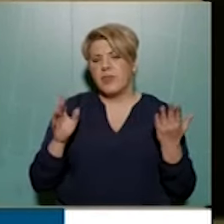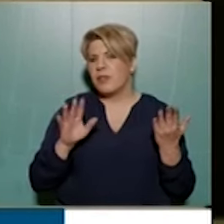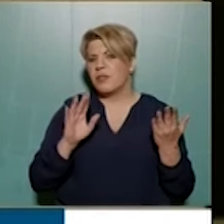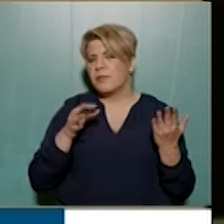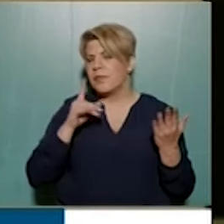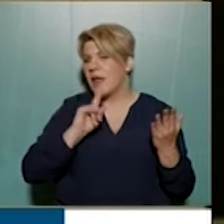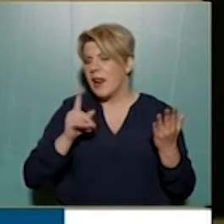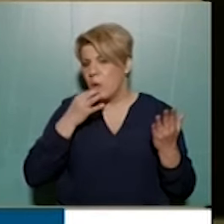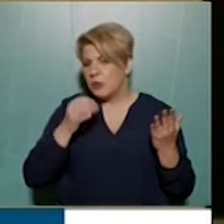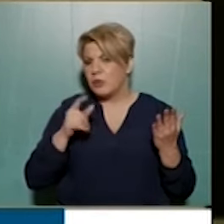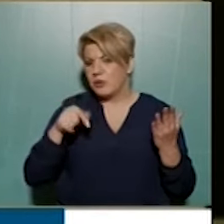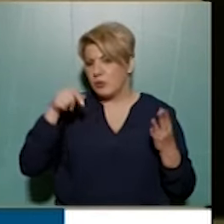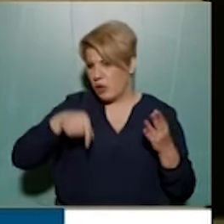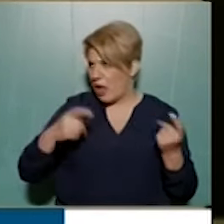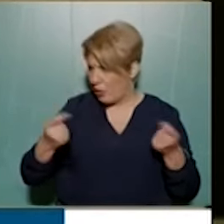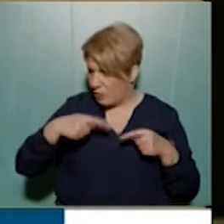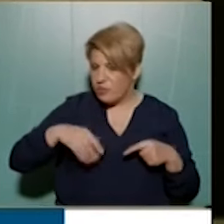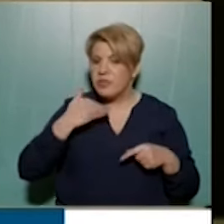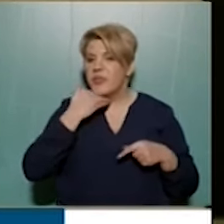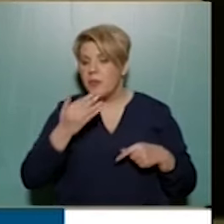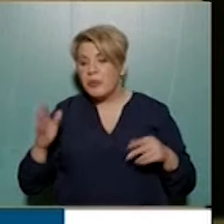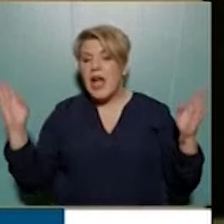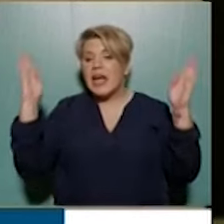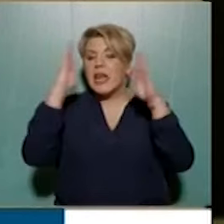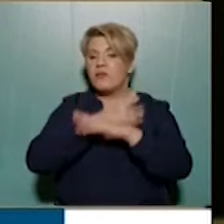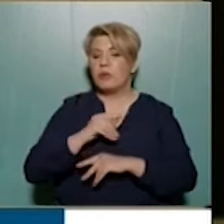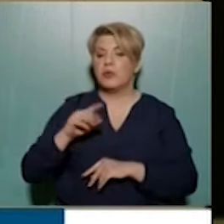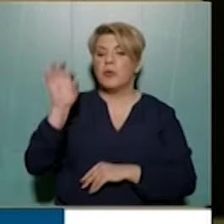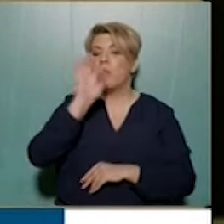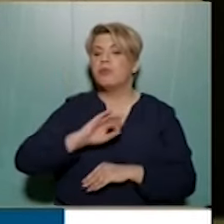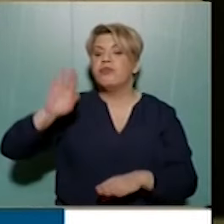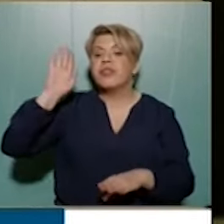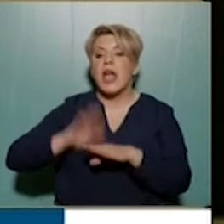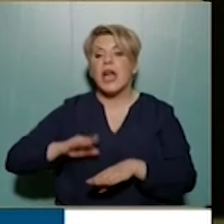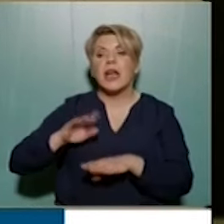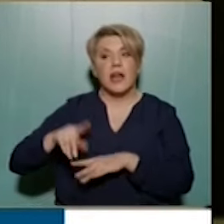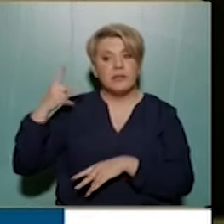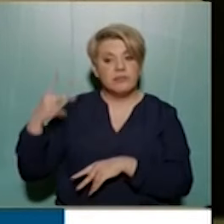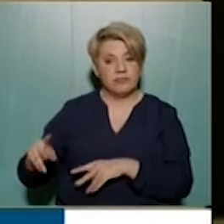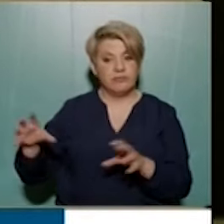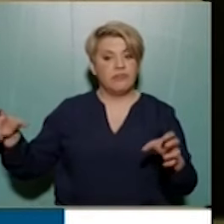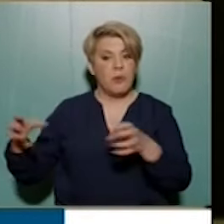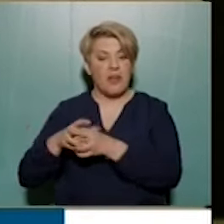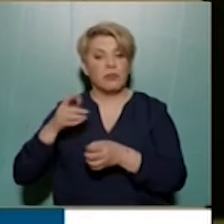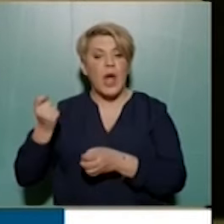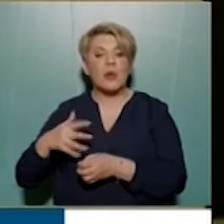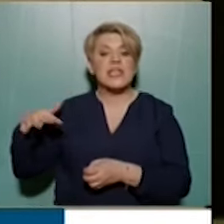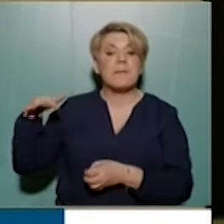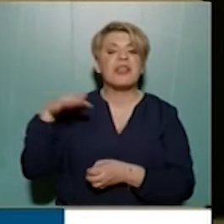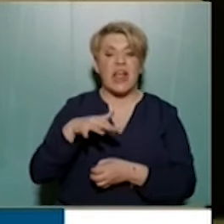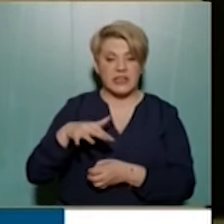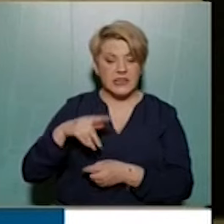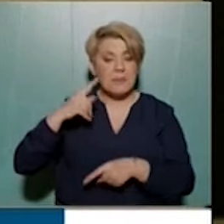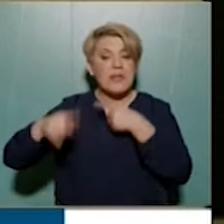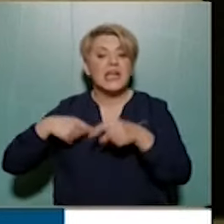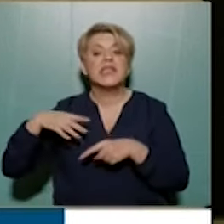δεν λέω ότι κάποιος το κάνει εδώ μέσα, αλλά δεν μπορούμε να κρυβόμαστε από πού προέρχονται αυτές οι τραμπούκες επιθέσεις, από